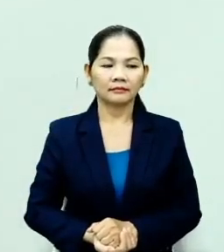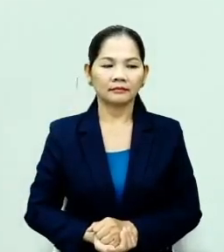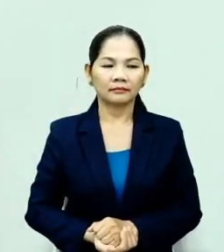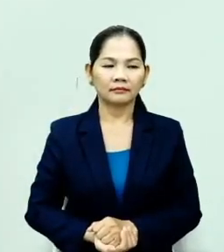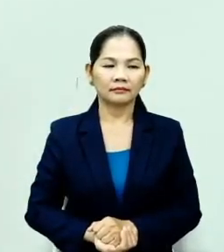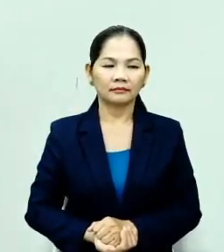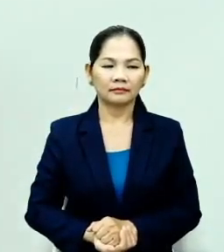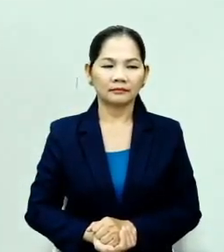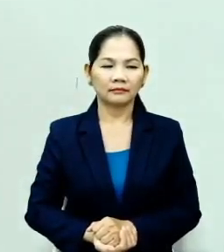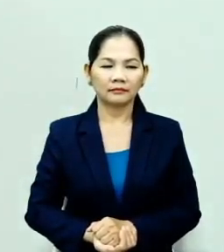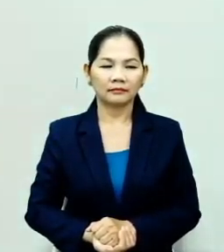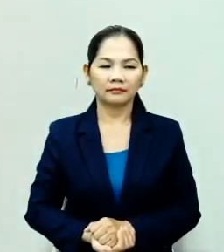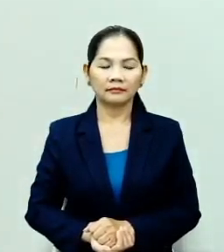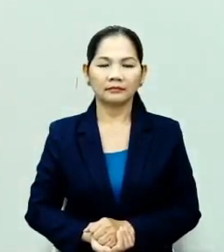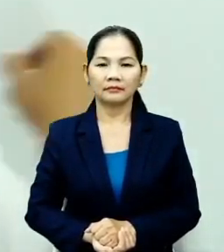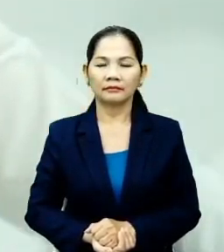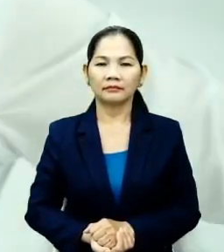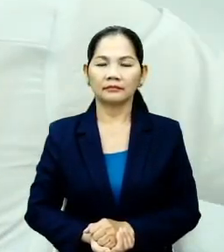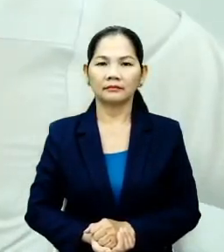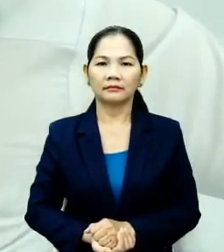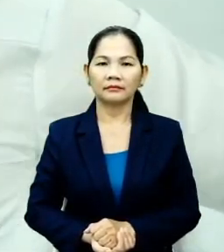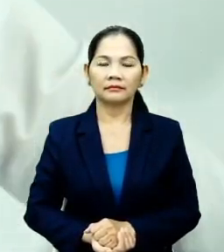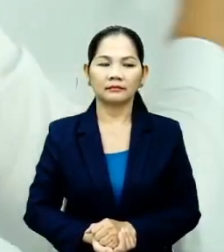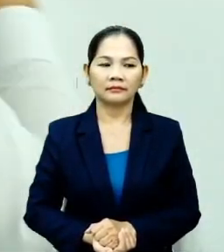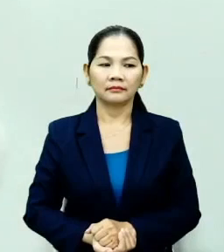cha là ổn nè